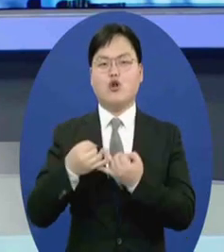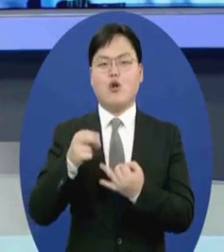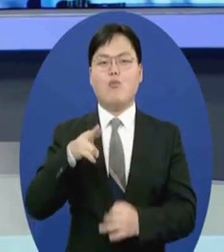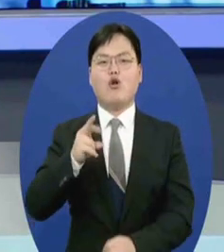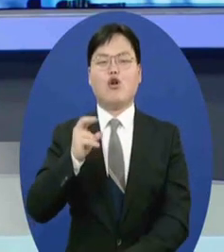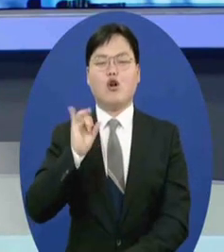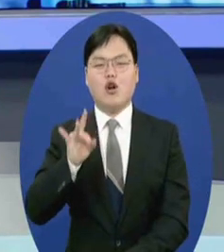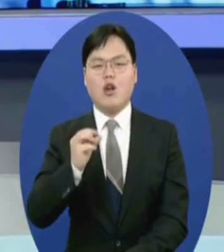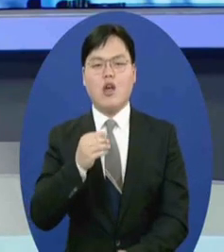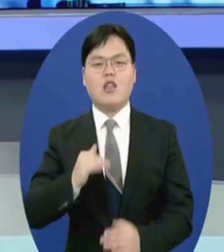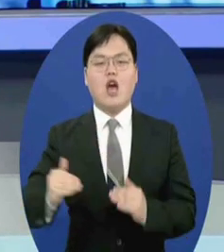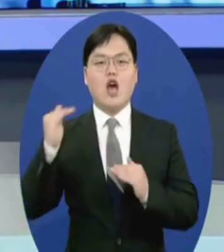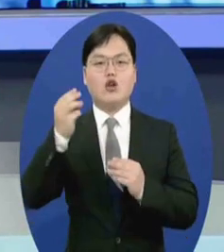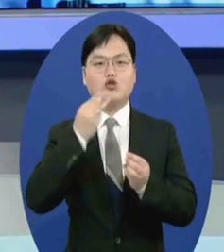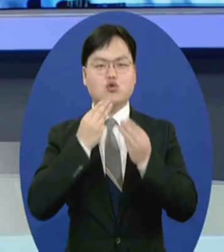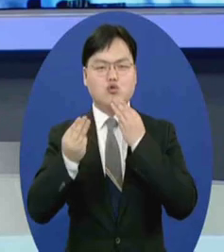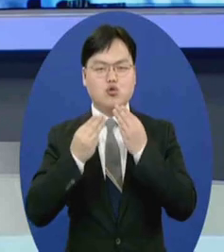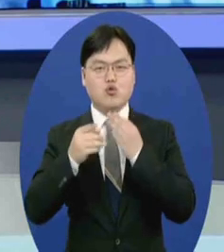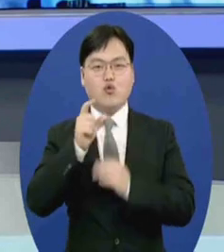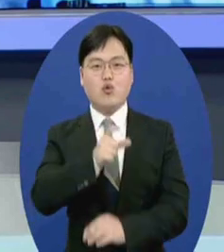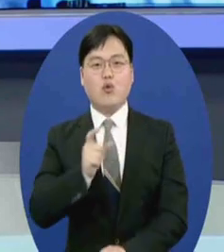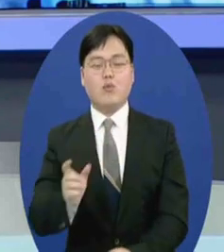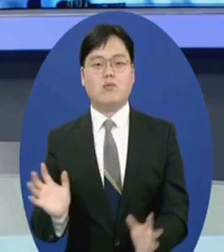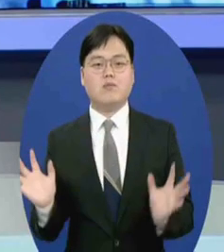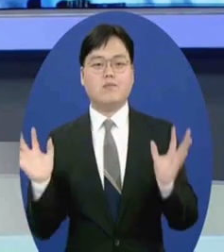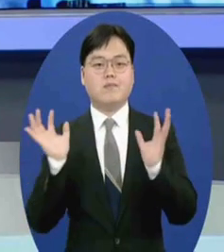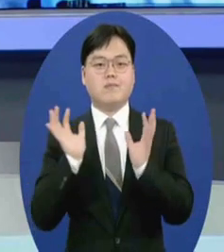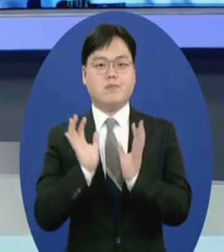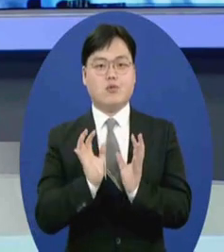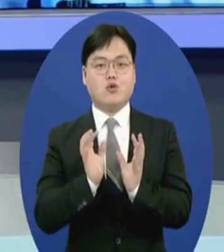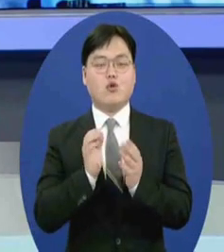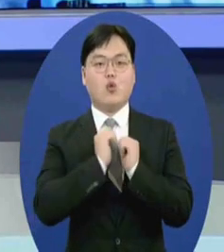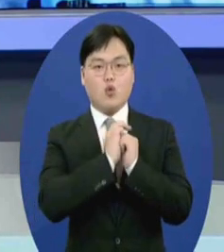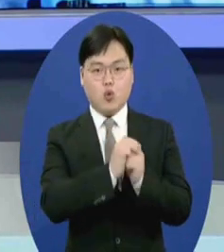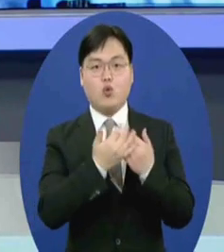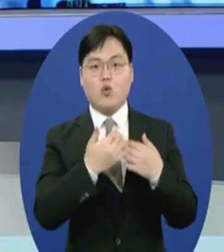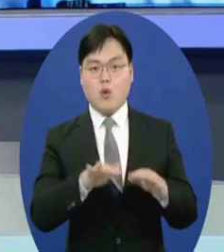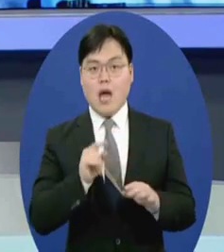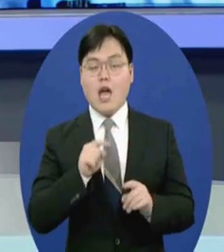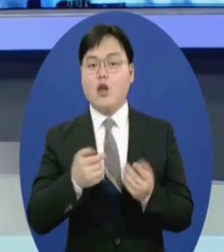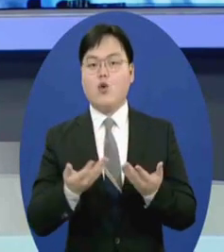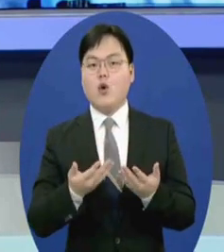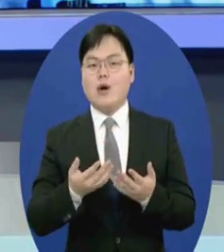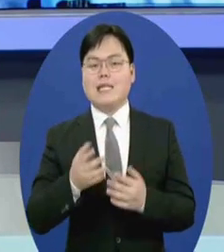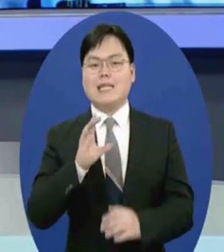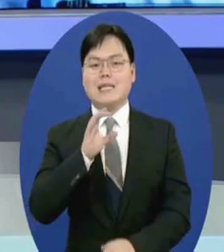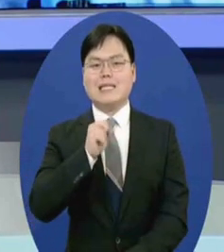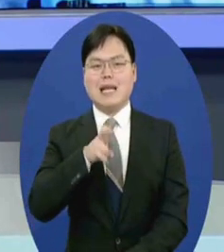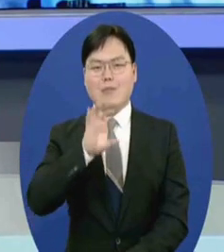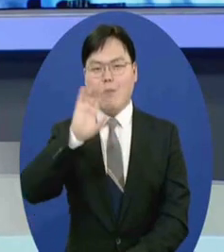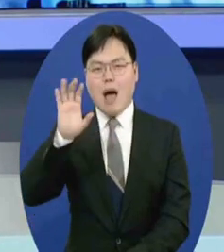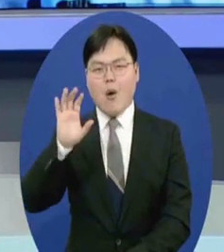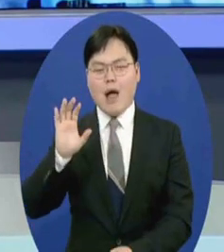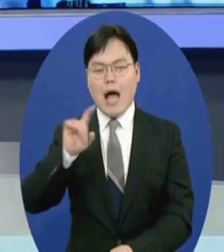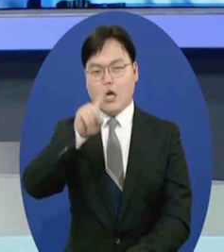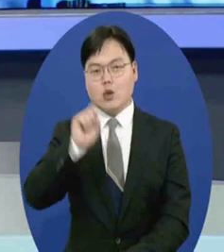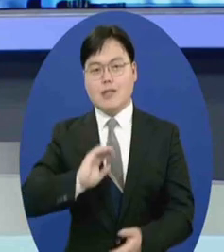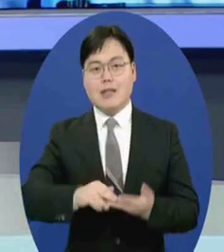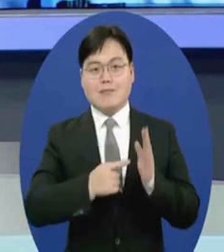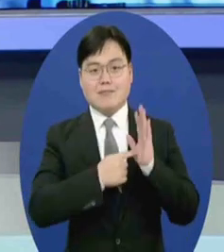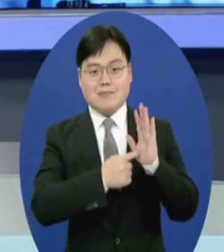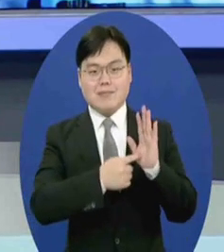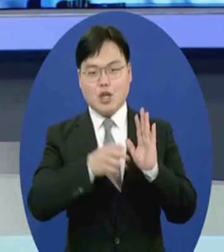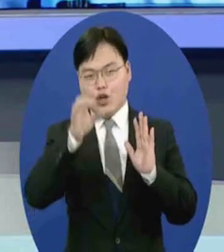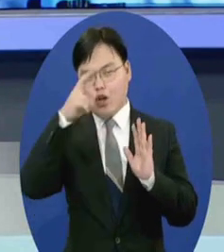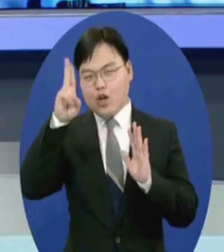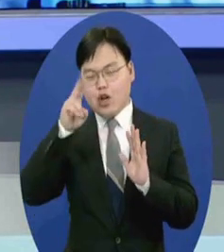Жаргал Сайхан, Улсын Дээд Шүүхийн Ерөнхий Шүүгч Ган Зориг нар бараалхаж хүндэтгэл үзүүллээ. Энэ үеэр тэд салбарынхаа асуудлыг танилцуулсан бол ерөнхийлөгч